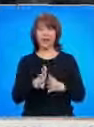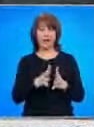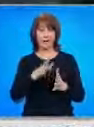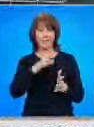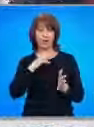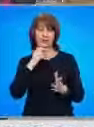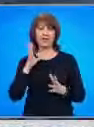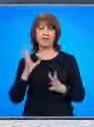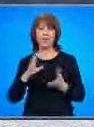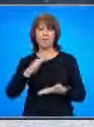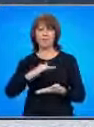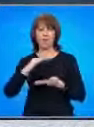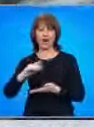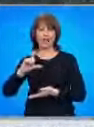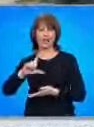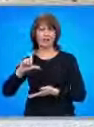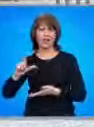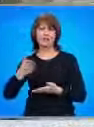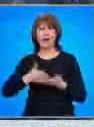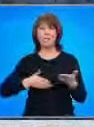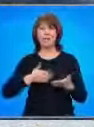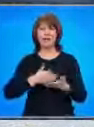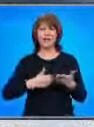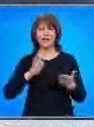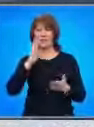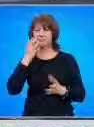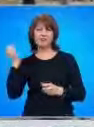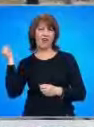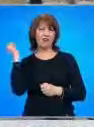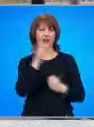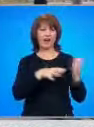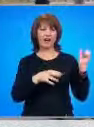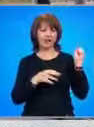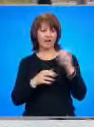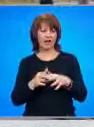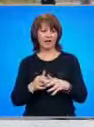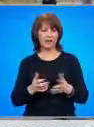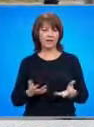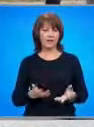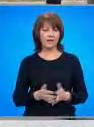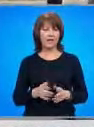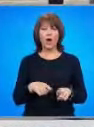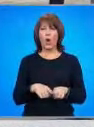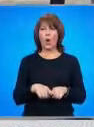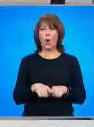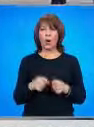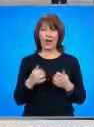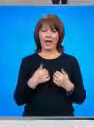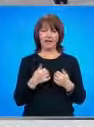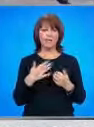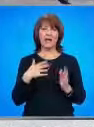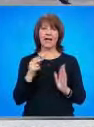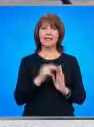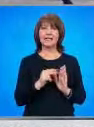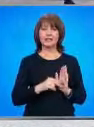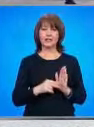започва да ги замеря с буркани, чаши, парчета до грама и други предмети. Значи колеги днеска имаха задача